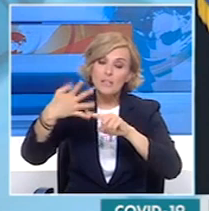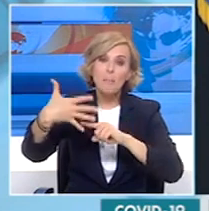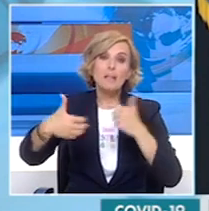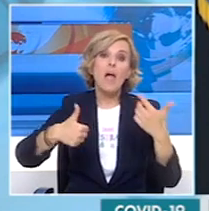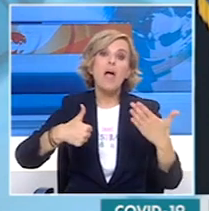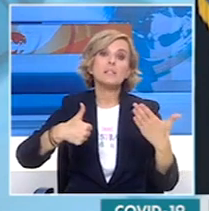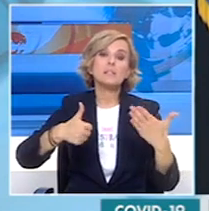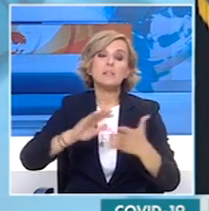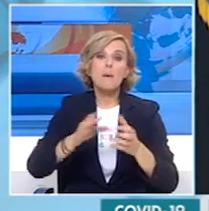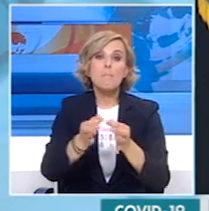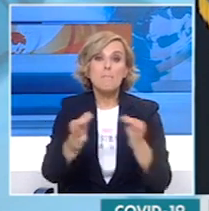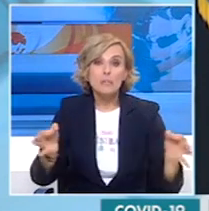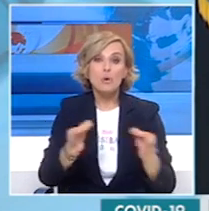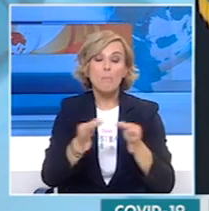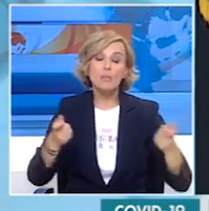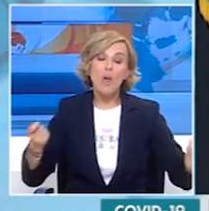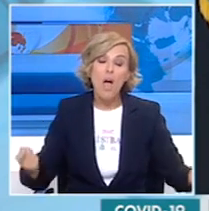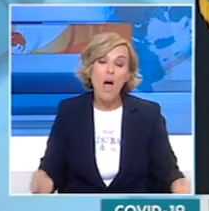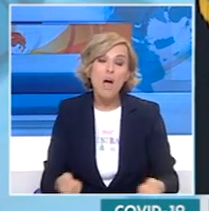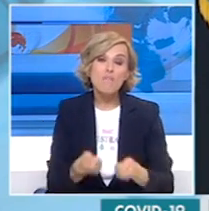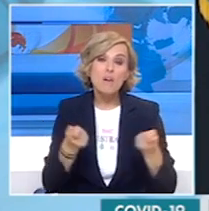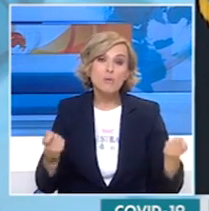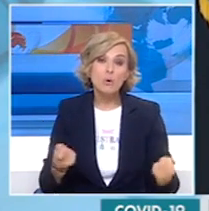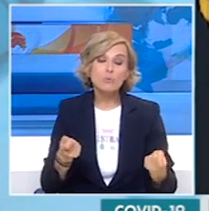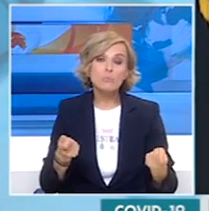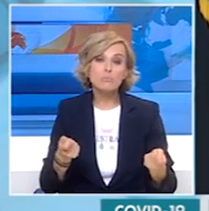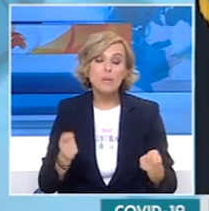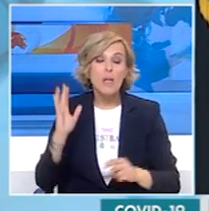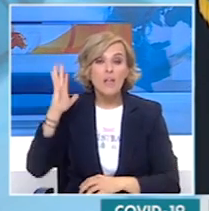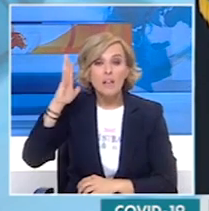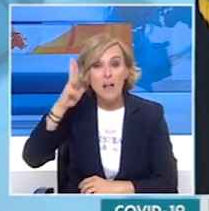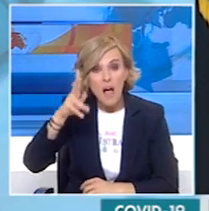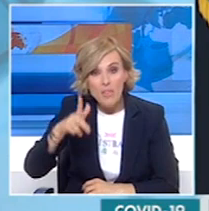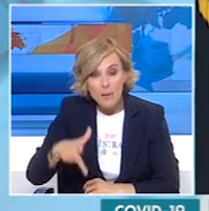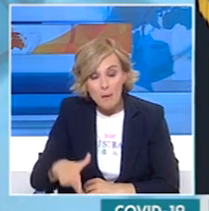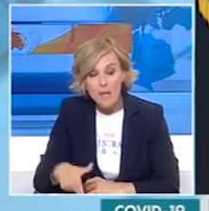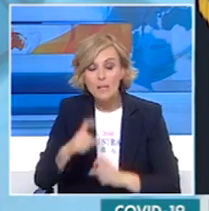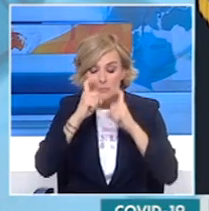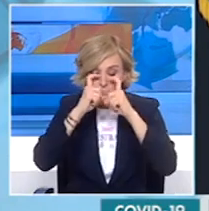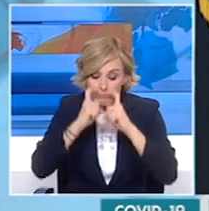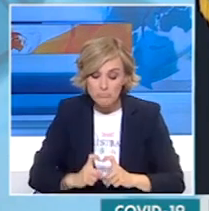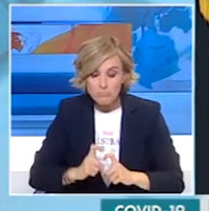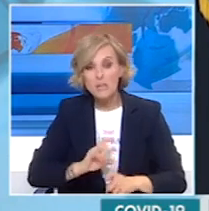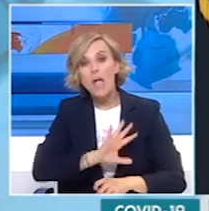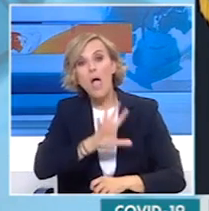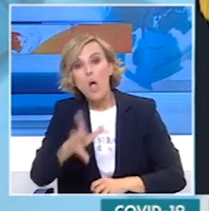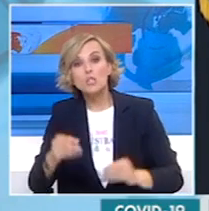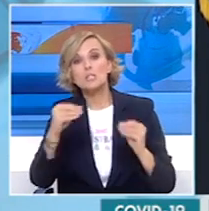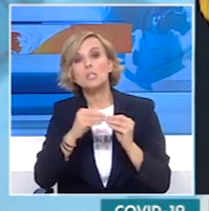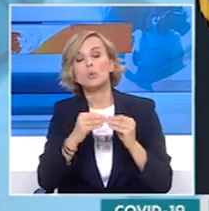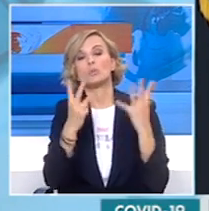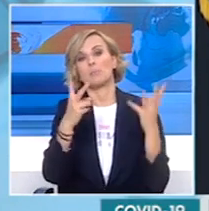η εφαρμογή του μέτρου έχει να κάνει με κάθε μέρα μέχρι και τις 27 Απριλίου. Αντιλαμβάνομαι